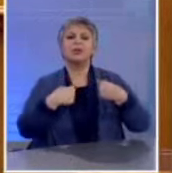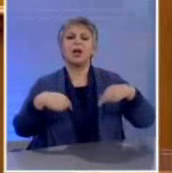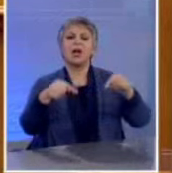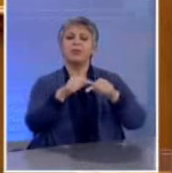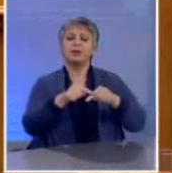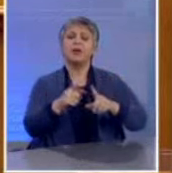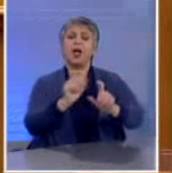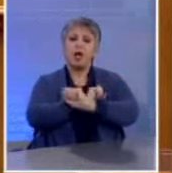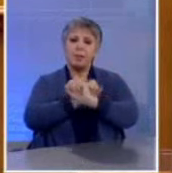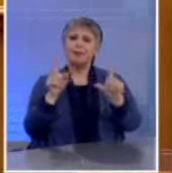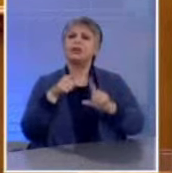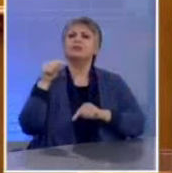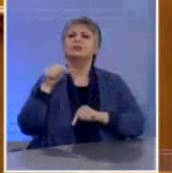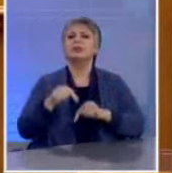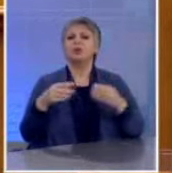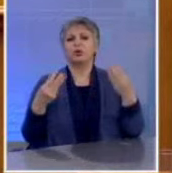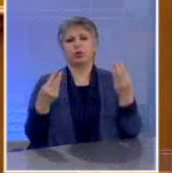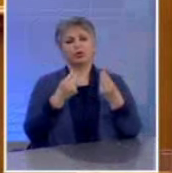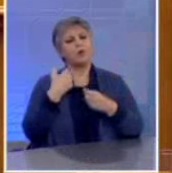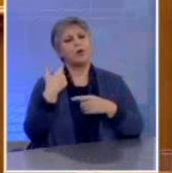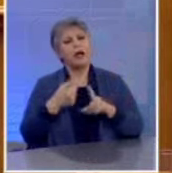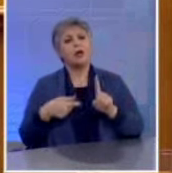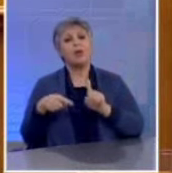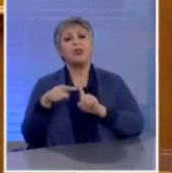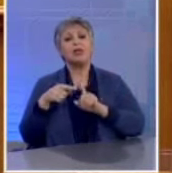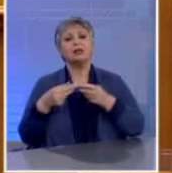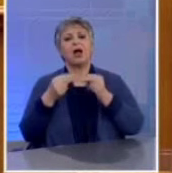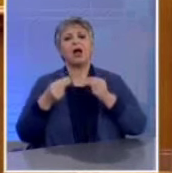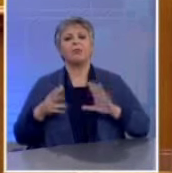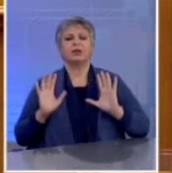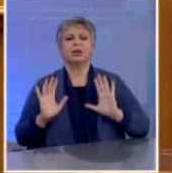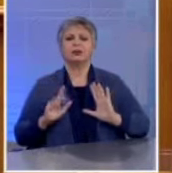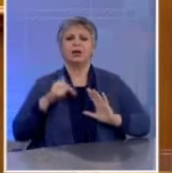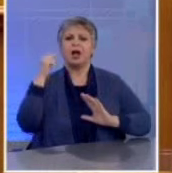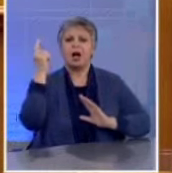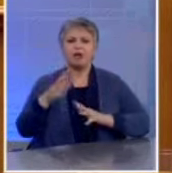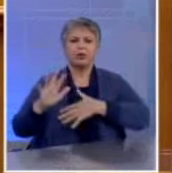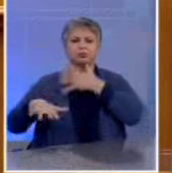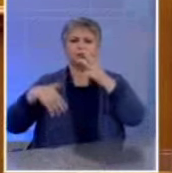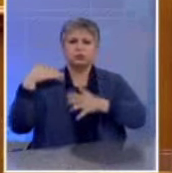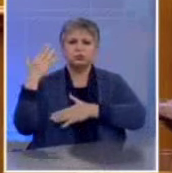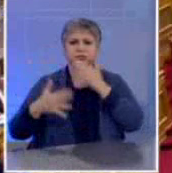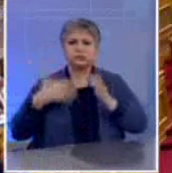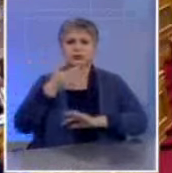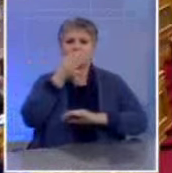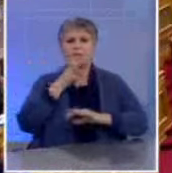ώστε επιτέλους να υπάρξει κάτι θετικό για αυτόν τον τόπο, μετά από σωρία σκανδάλων όλα τα προηγούμενα χρόνια.